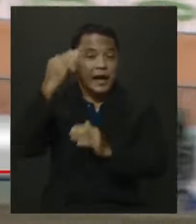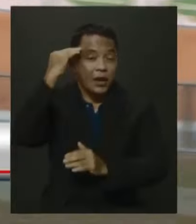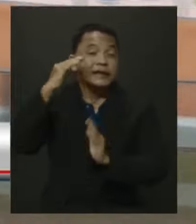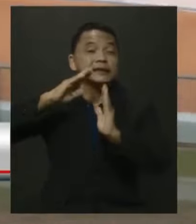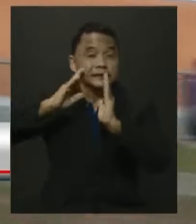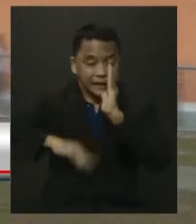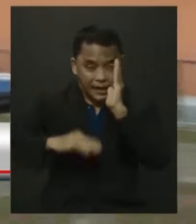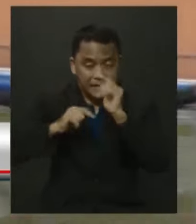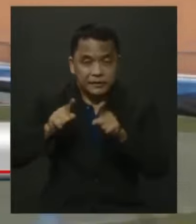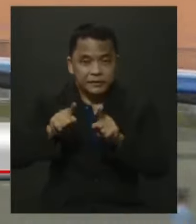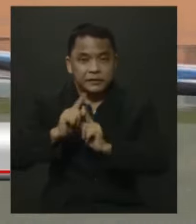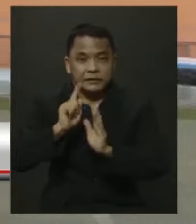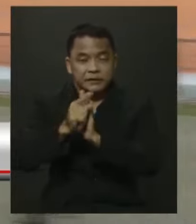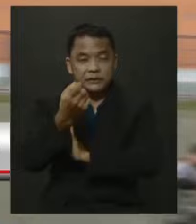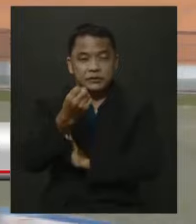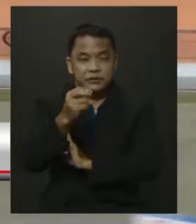ใต้เวลา1นาที